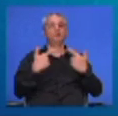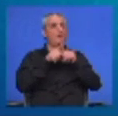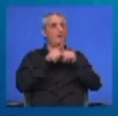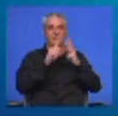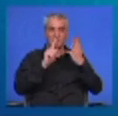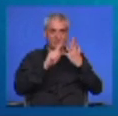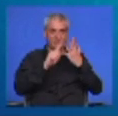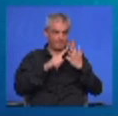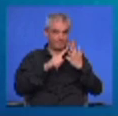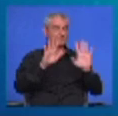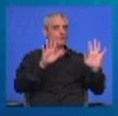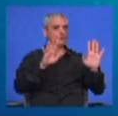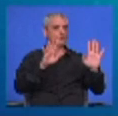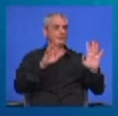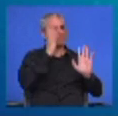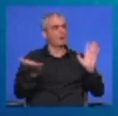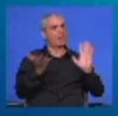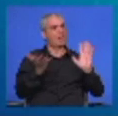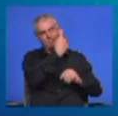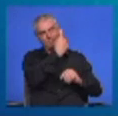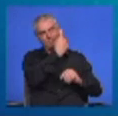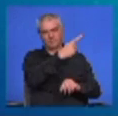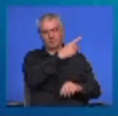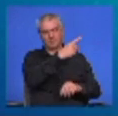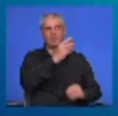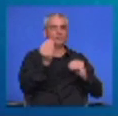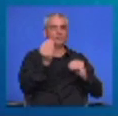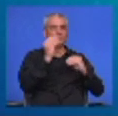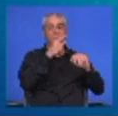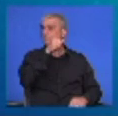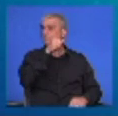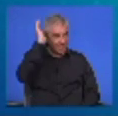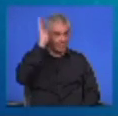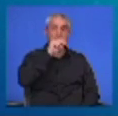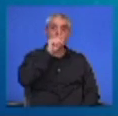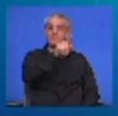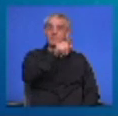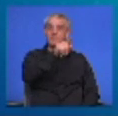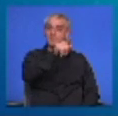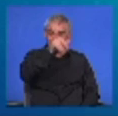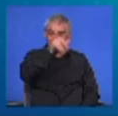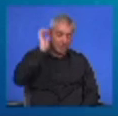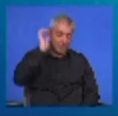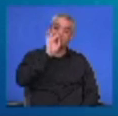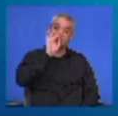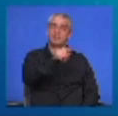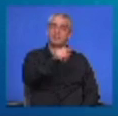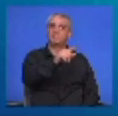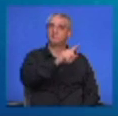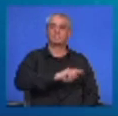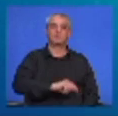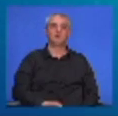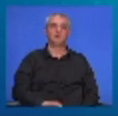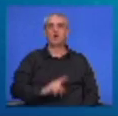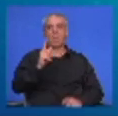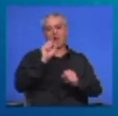יהיו... איזה, הם מעדדים בעצמם, אל תדאג, הם מממנים את זה. נגד זה לפיד יצא. הימים יהיו עוד קשים. לא נגד זה במספרה. שנגד